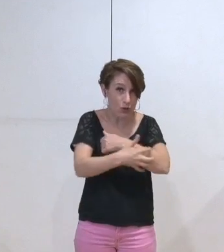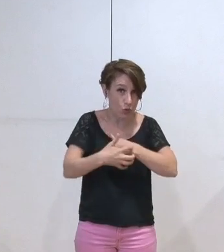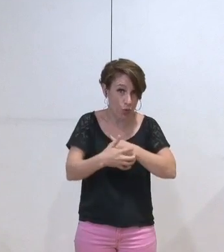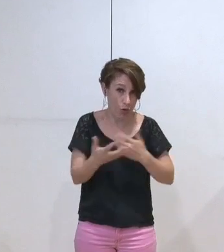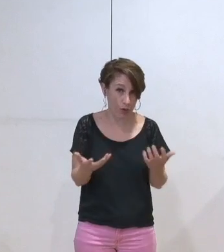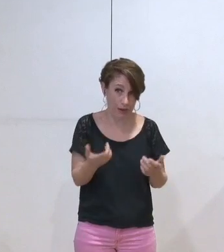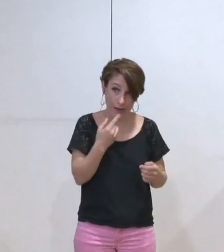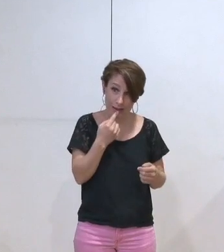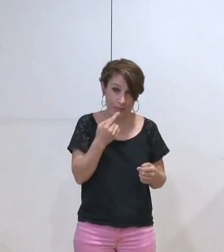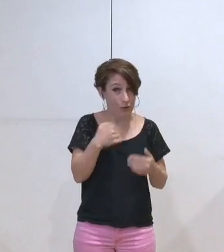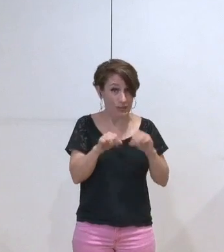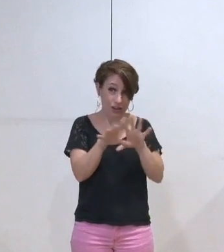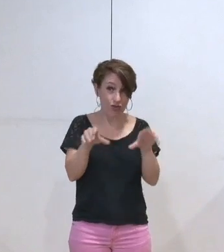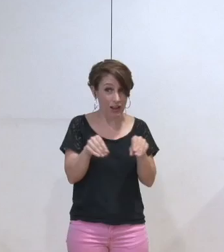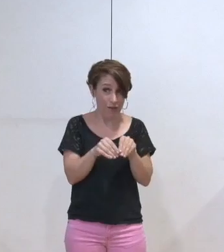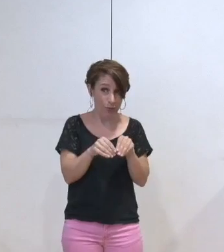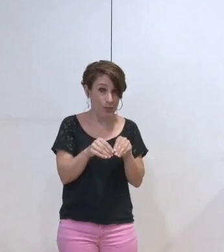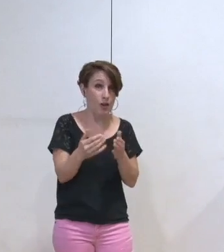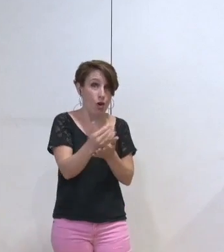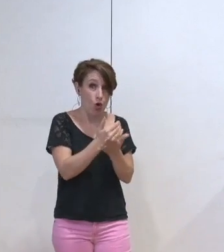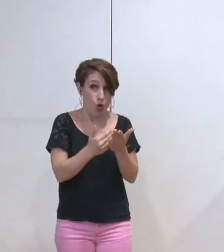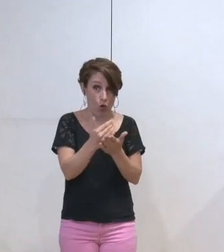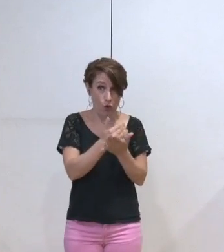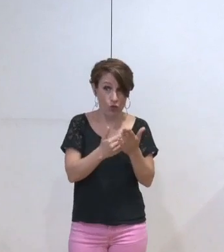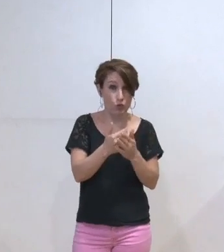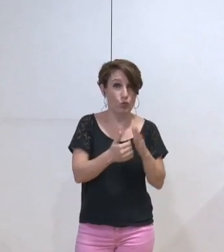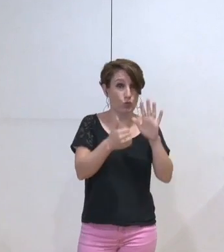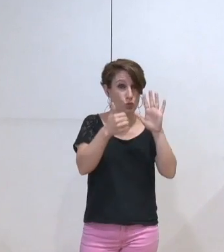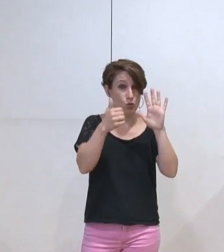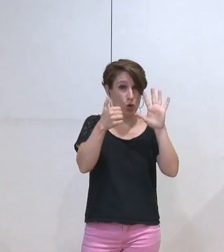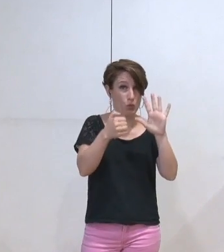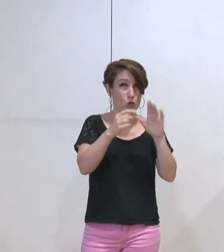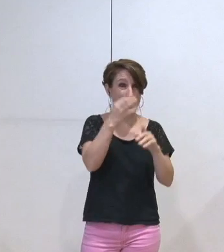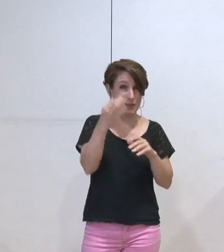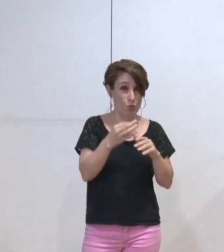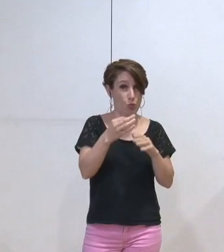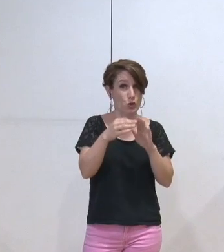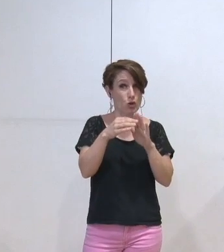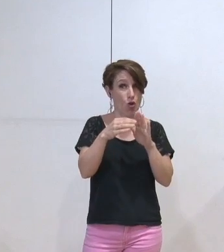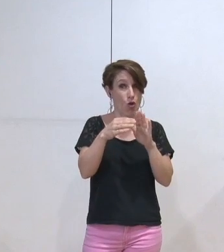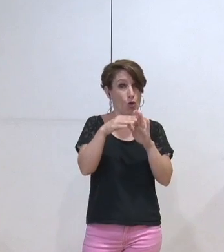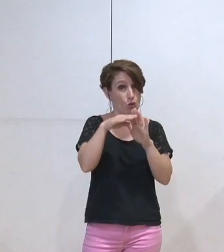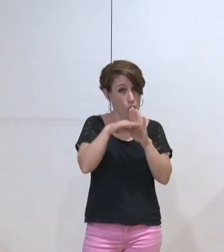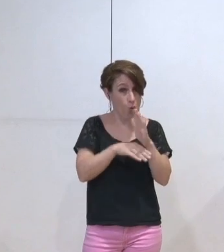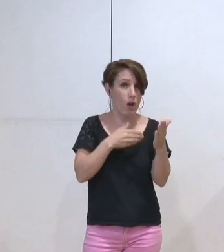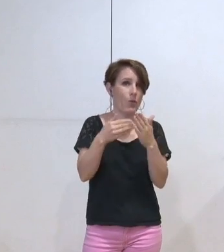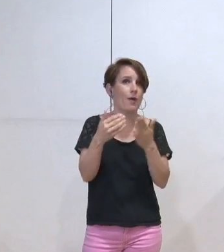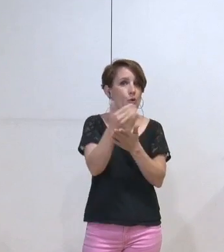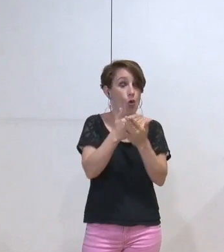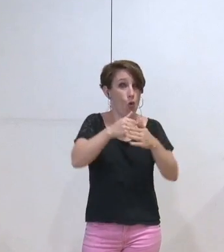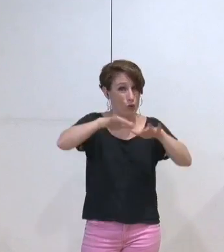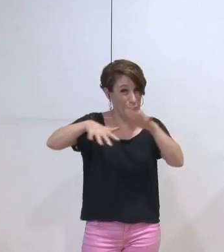famille inférieure à 60 % un revenu inférieur à 60 % du revenu médian pardon et donc là aussi